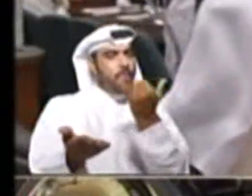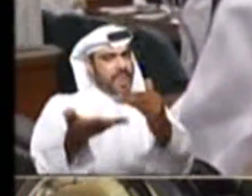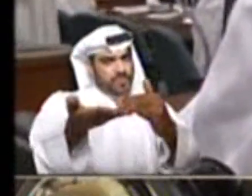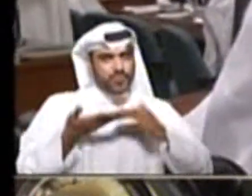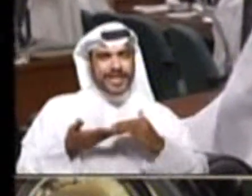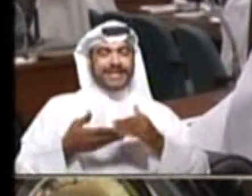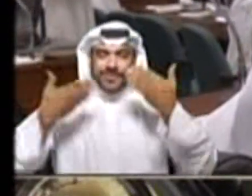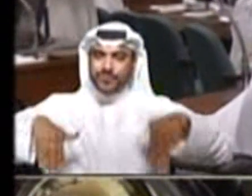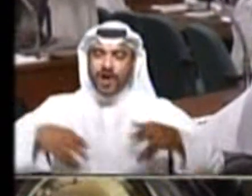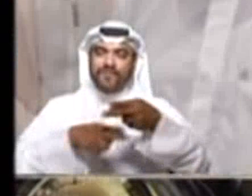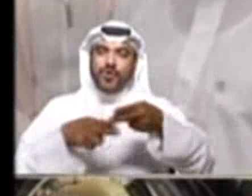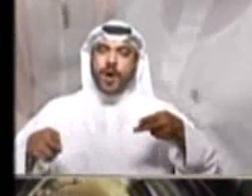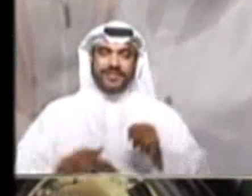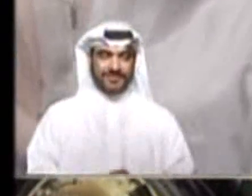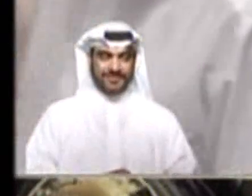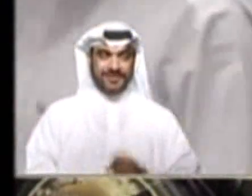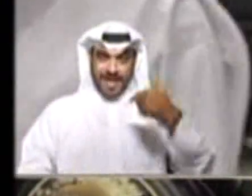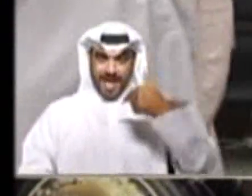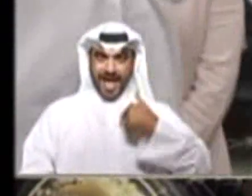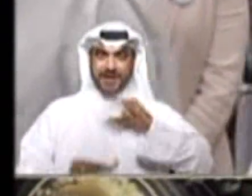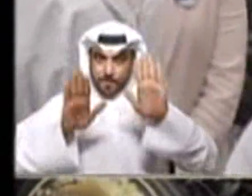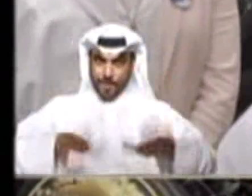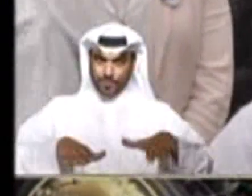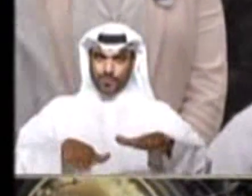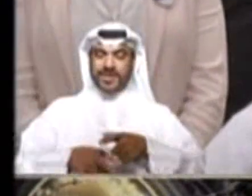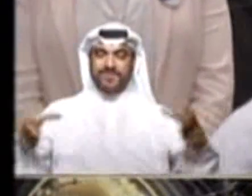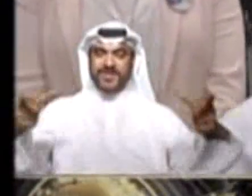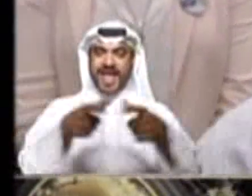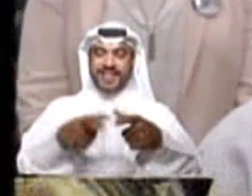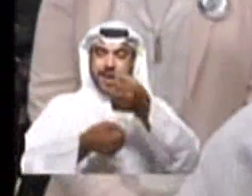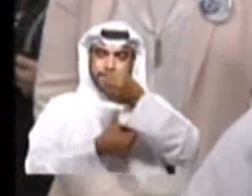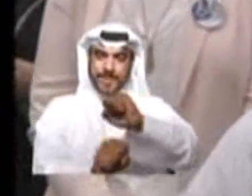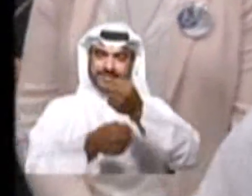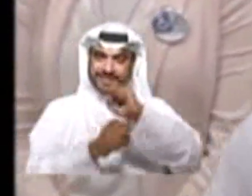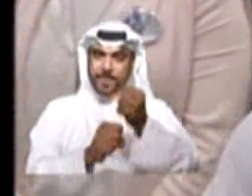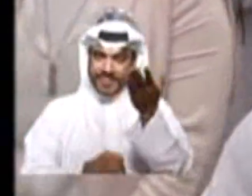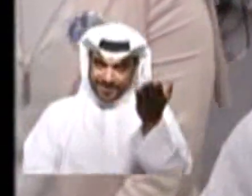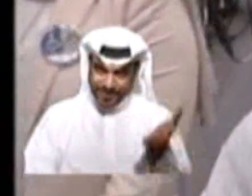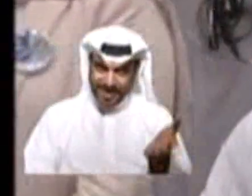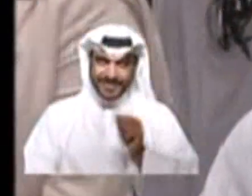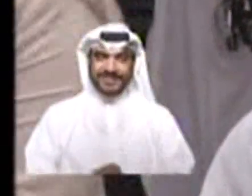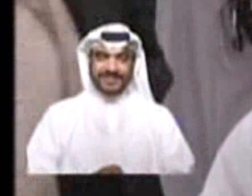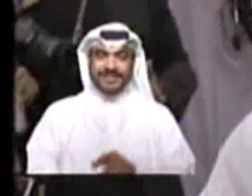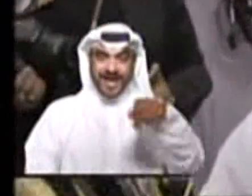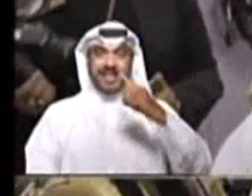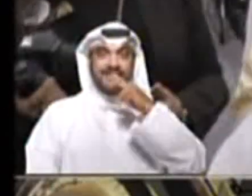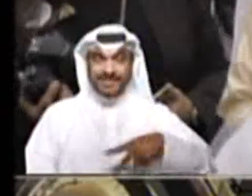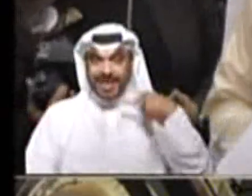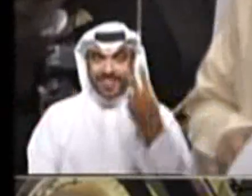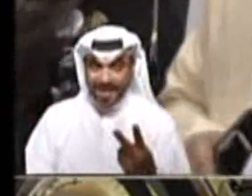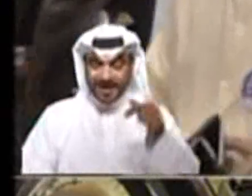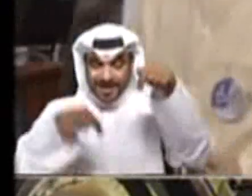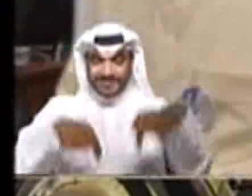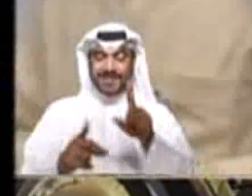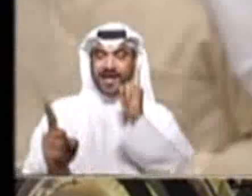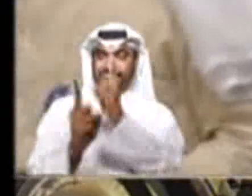الخاصة في الكويت. احنا المتواجدين اليوم في المجلس البلدي، وهذه للسنة الثانية يكون